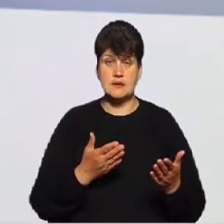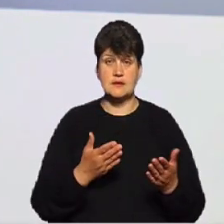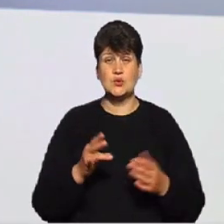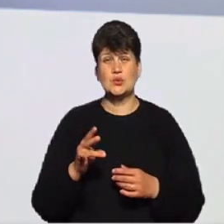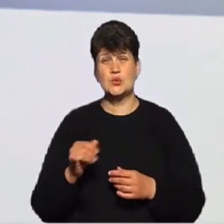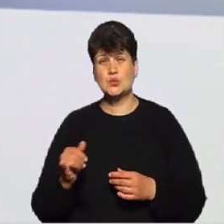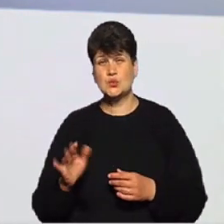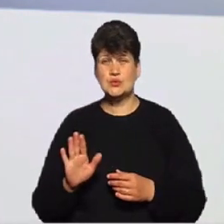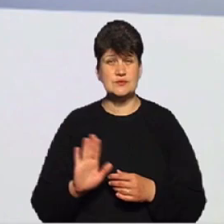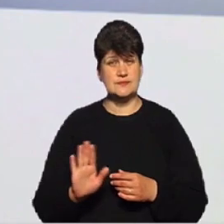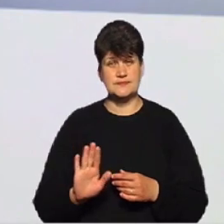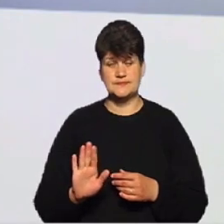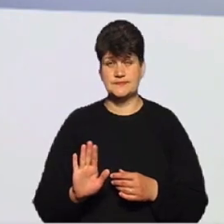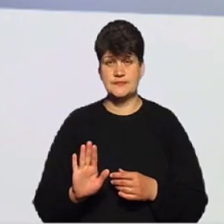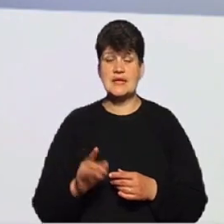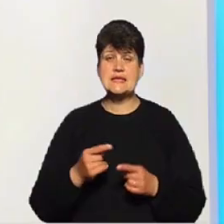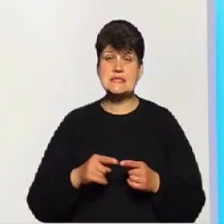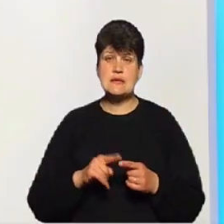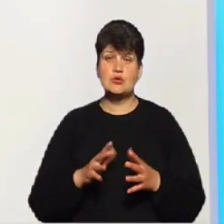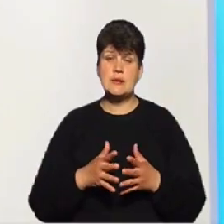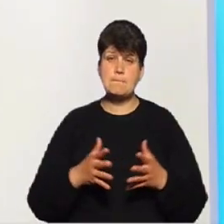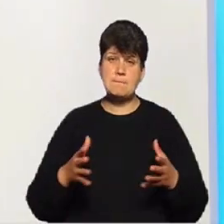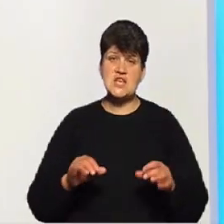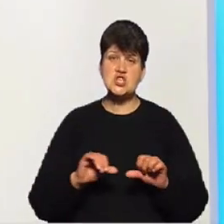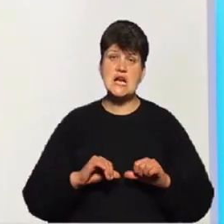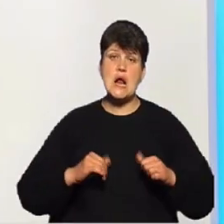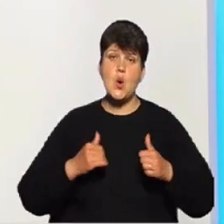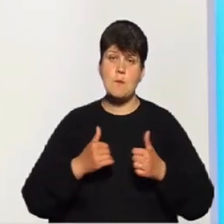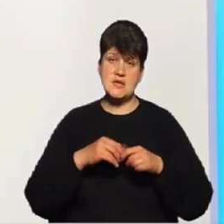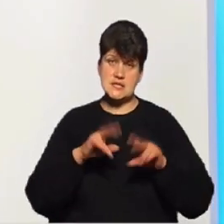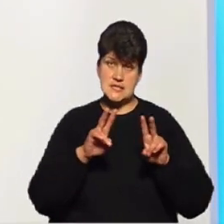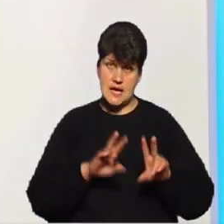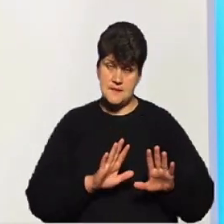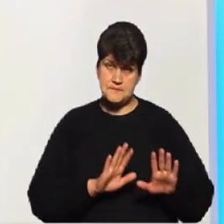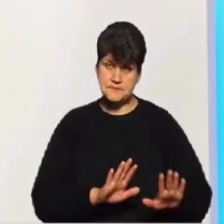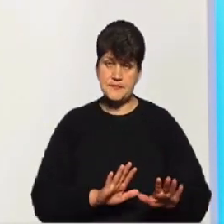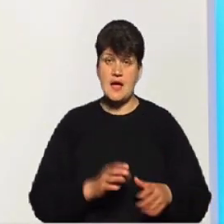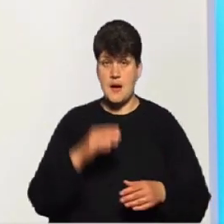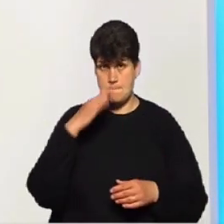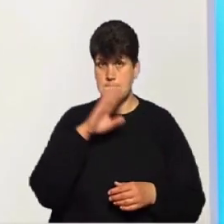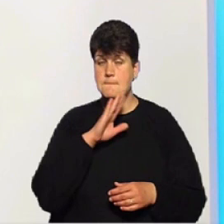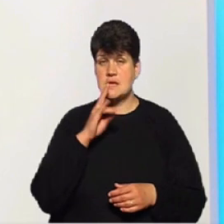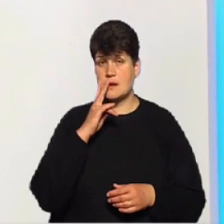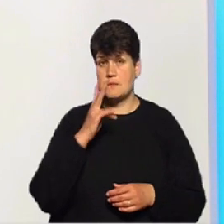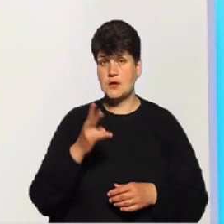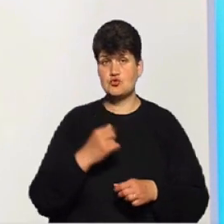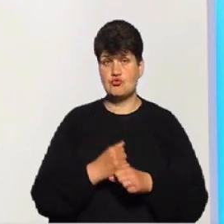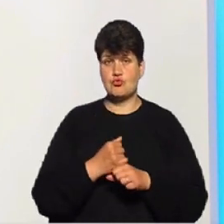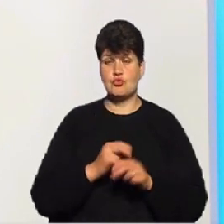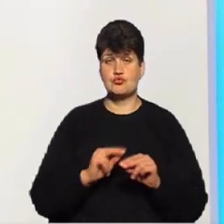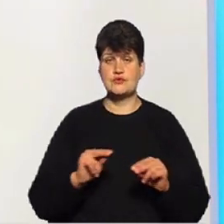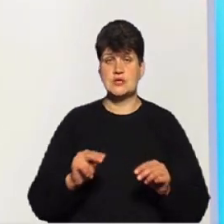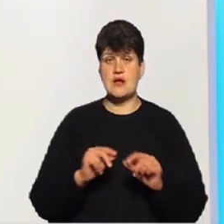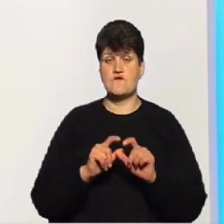Ну, не зовсім так. Це буде більше для комісії, але батьки бачать роботу вчителя в